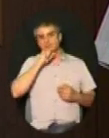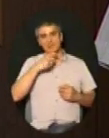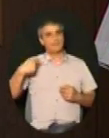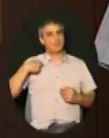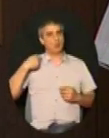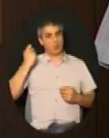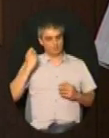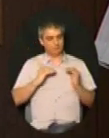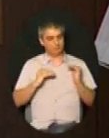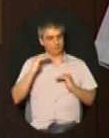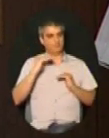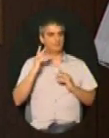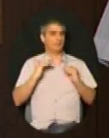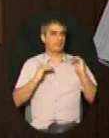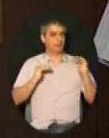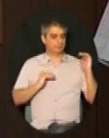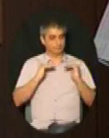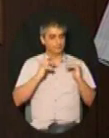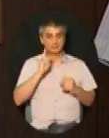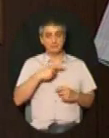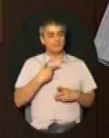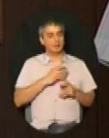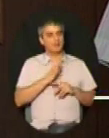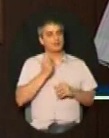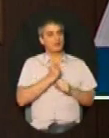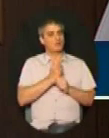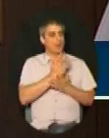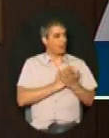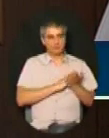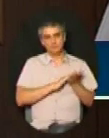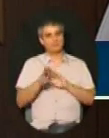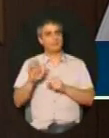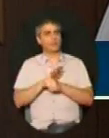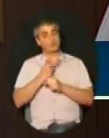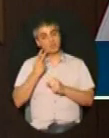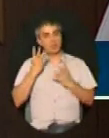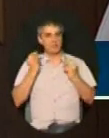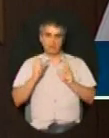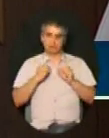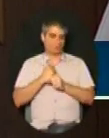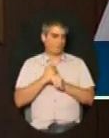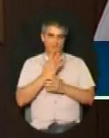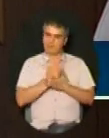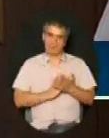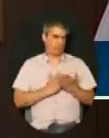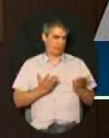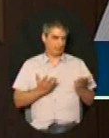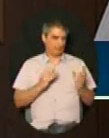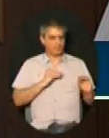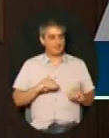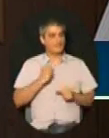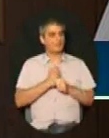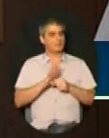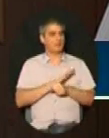לאומי כצעד שיצמצם פערים. צריכים לעבור ממשרות חלקיות למשרות מלאות. יותר מדי אנשים עובדים במשרות חלקיות. מעבר